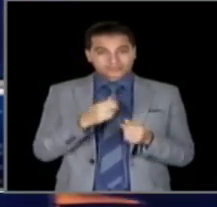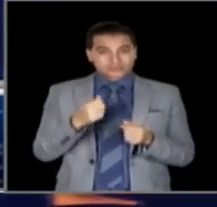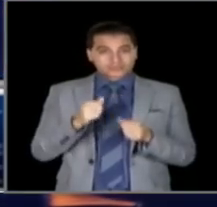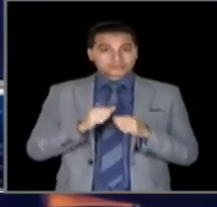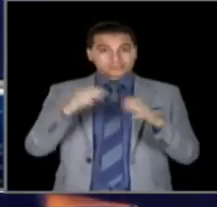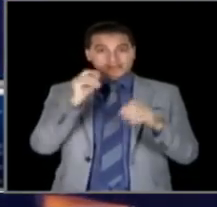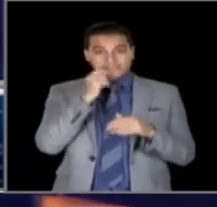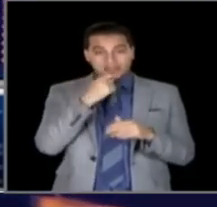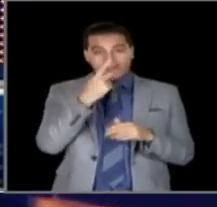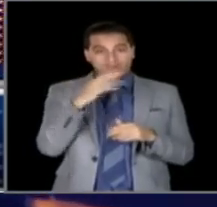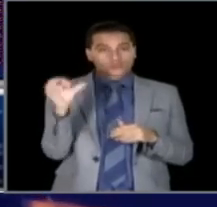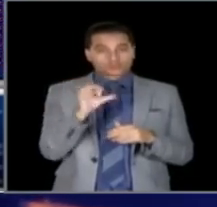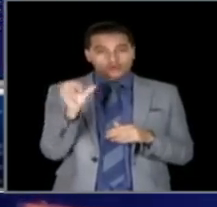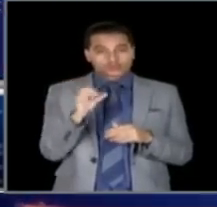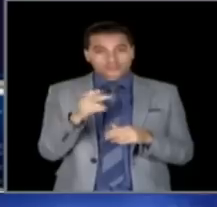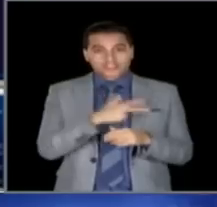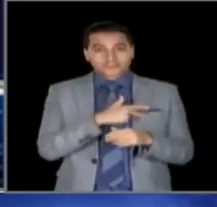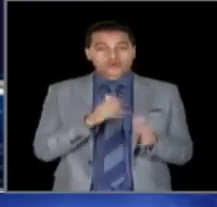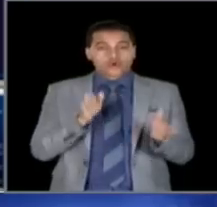12 في 2019.